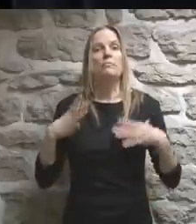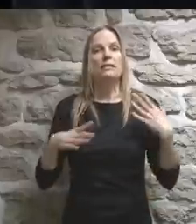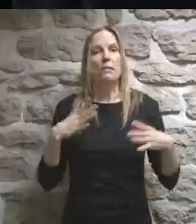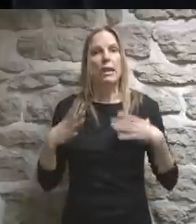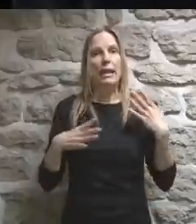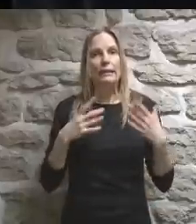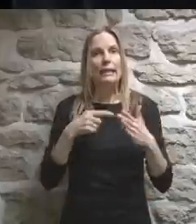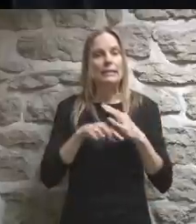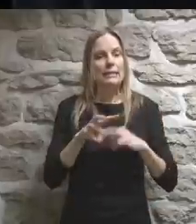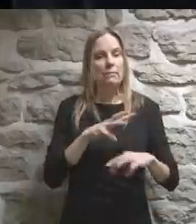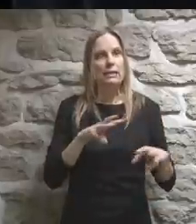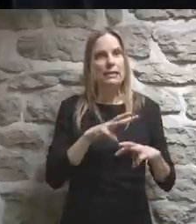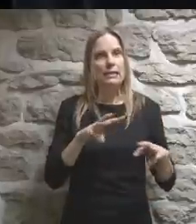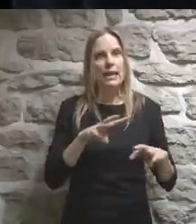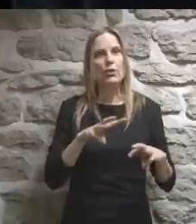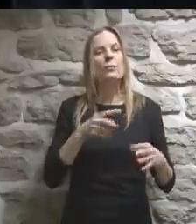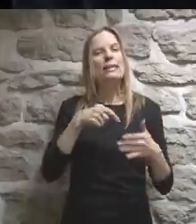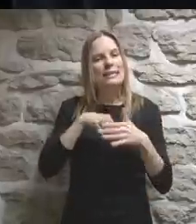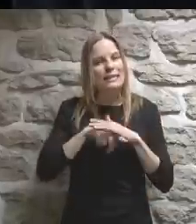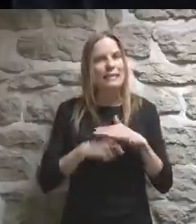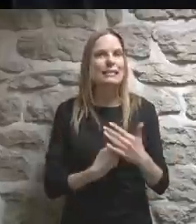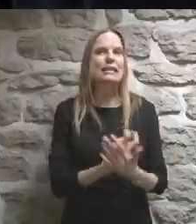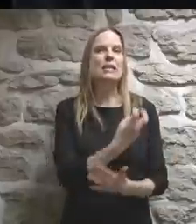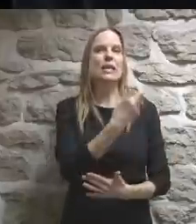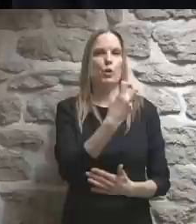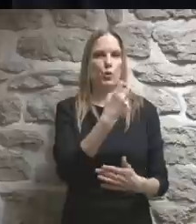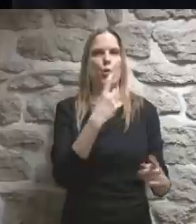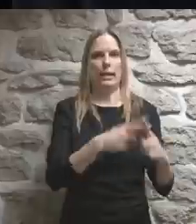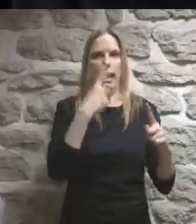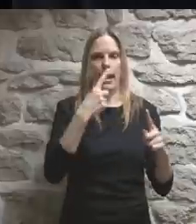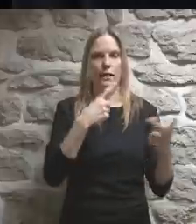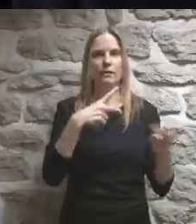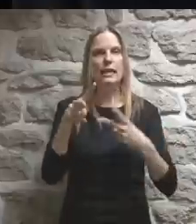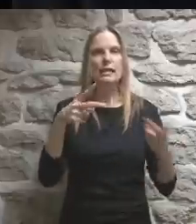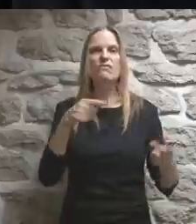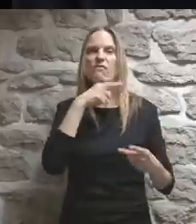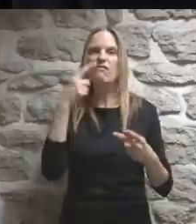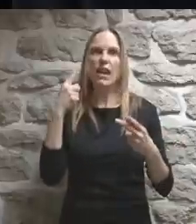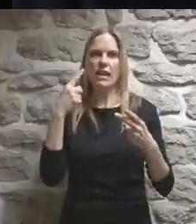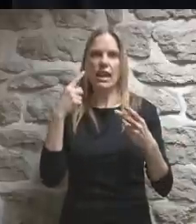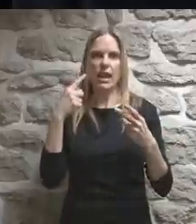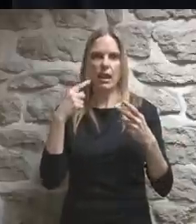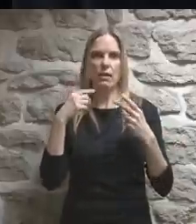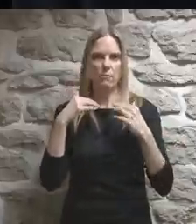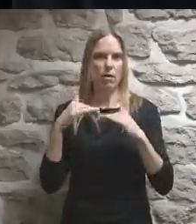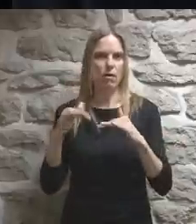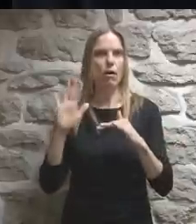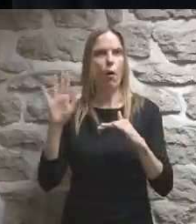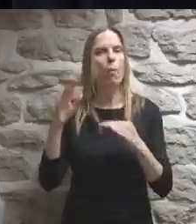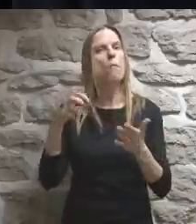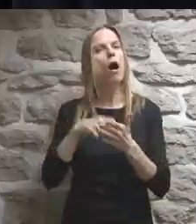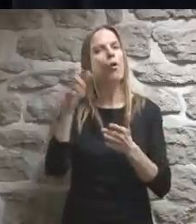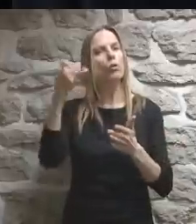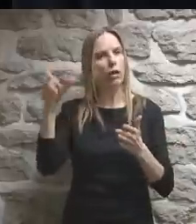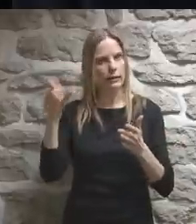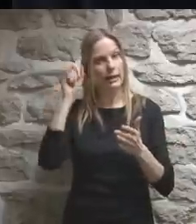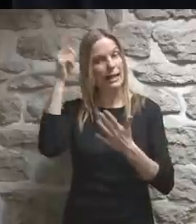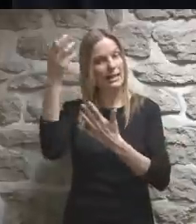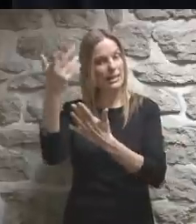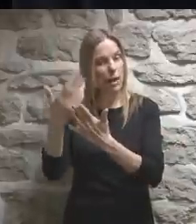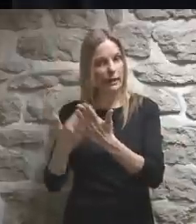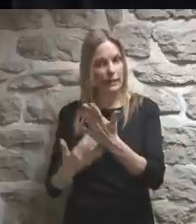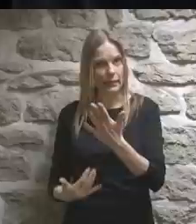ka sissesõidukeeldu erinevatele Vene Föderatsiooni kodanikele. See nimekiri on